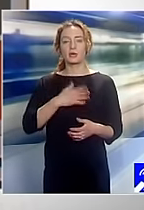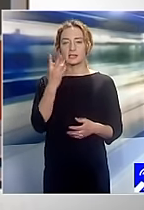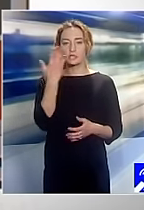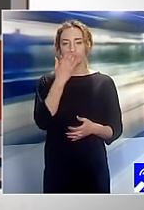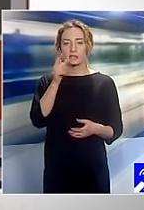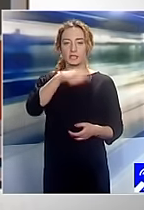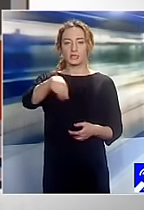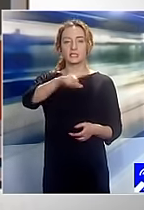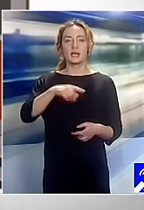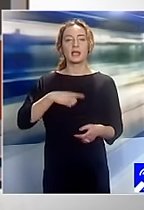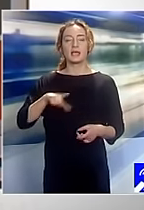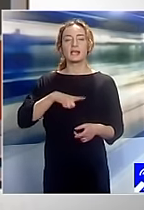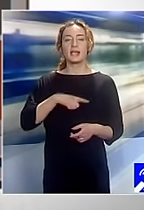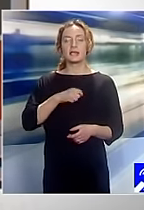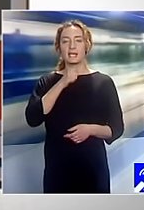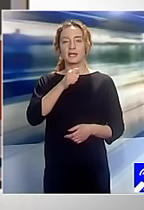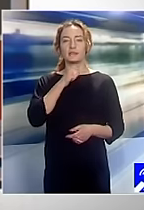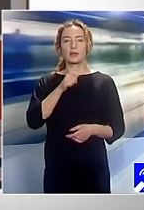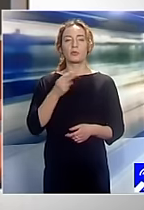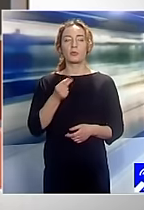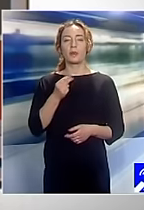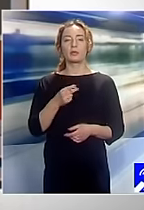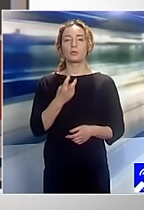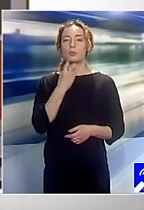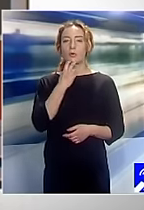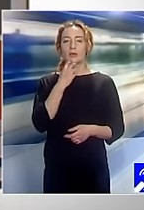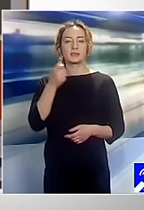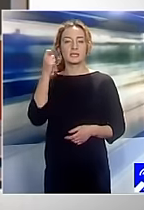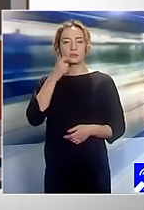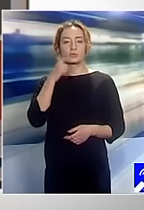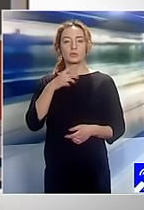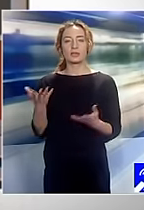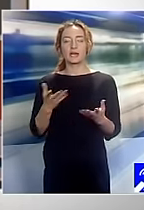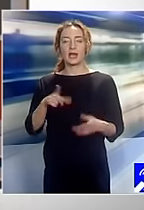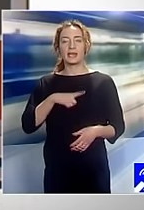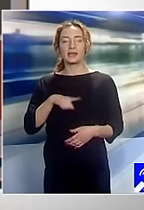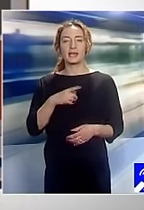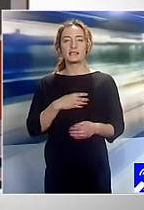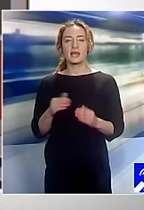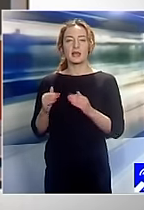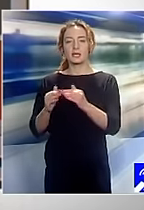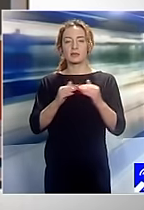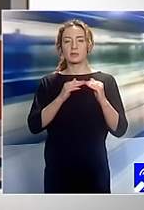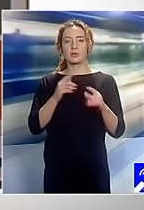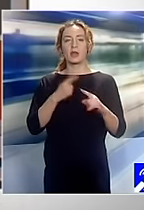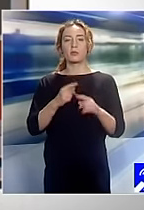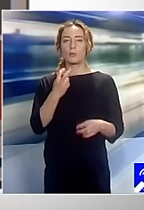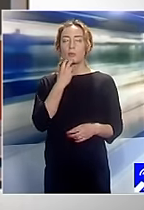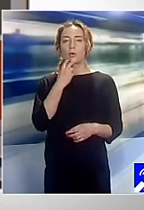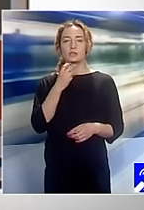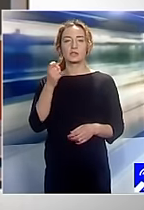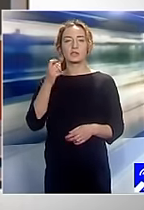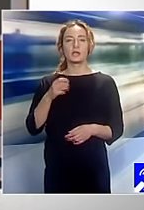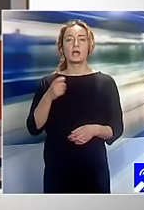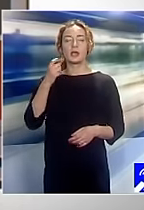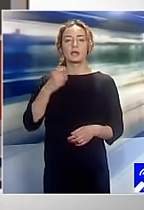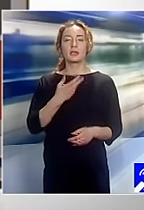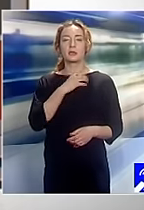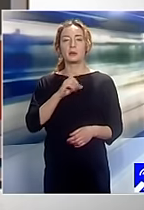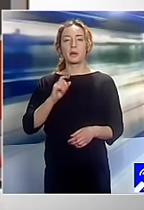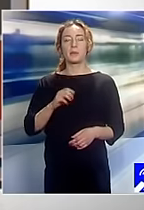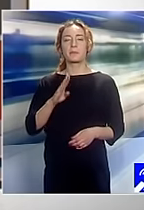pe care l-am luat polițistului clujan, care are un caz similar polițistului din Brașov, Marian Godină.